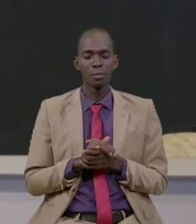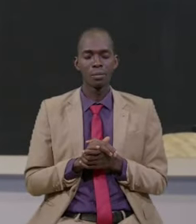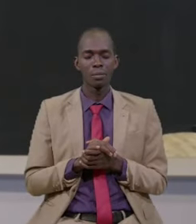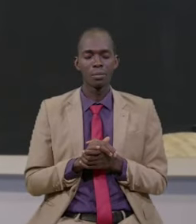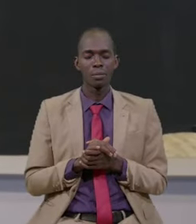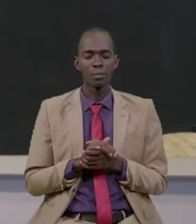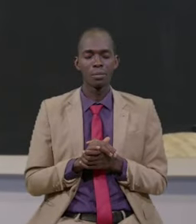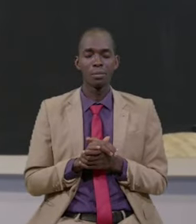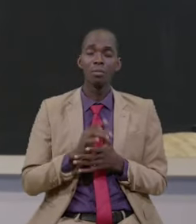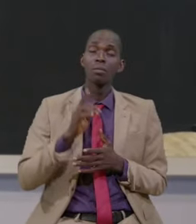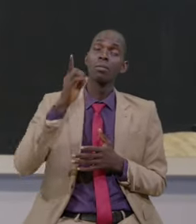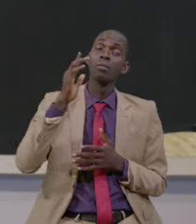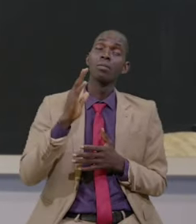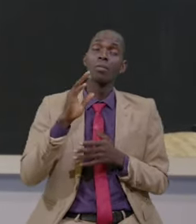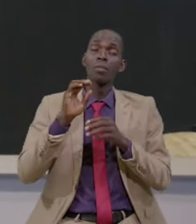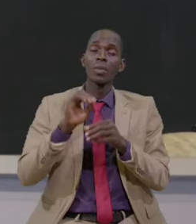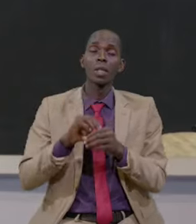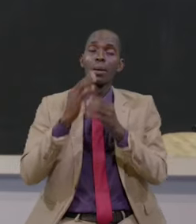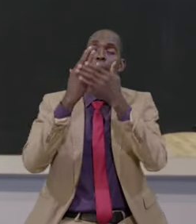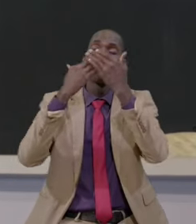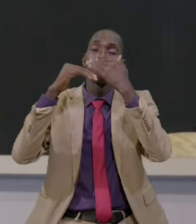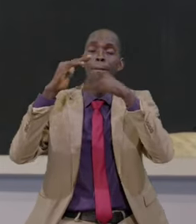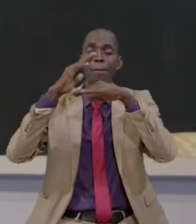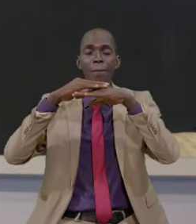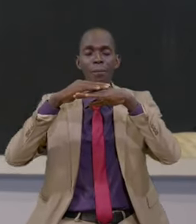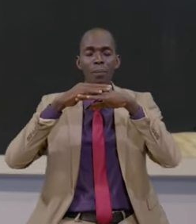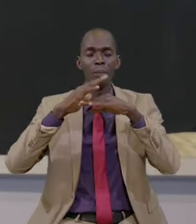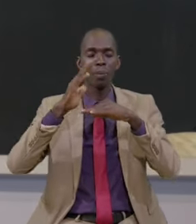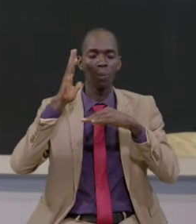Dieu, Père céleste, nous venons.